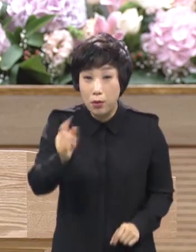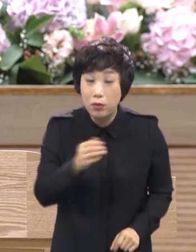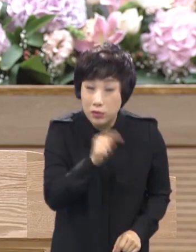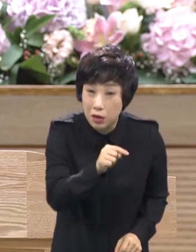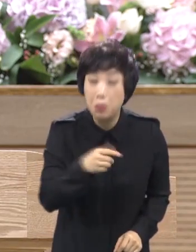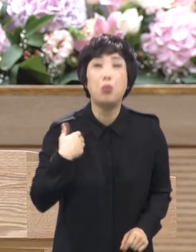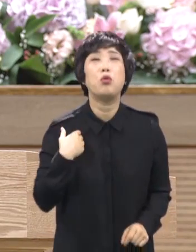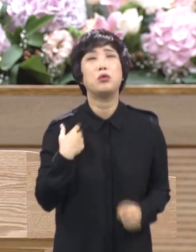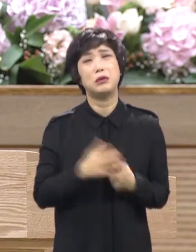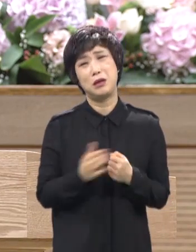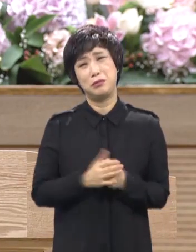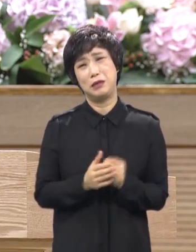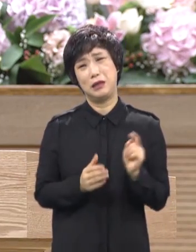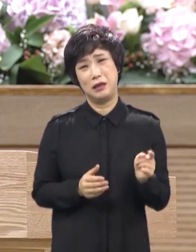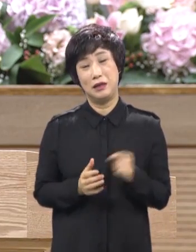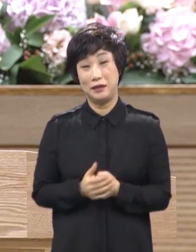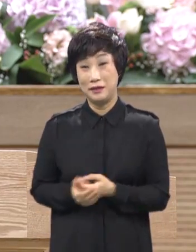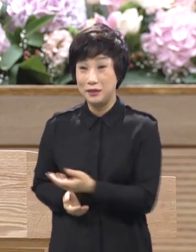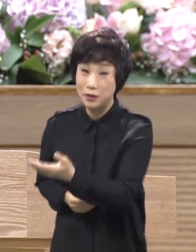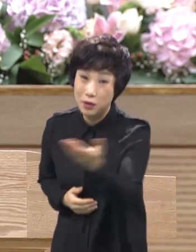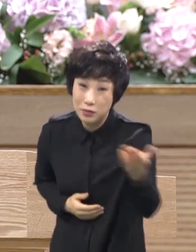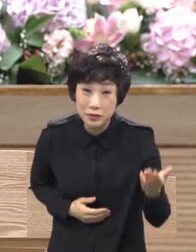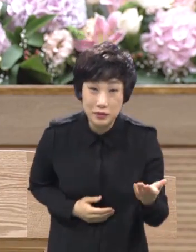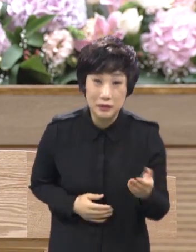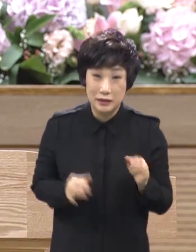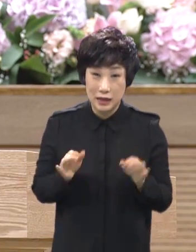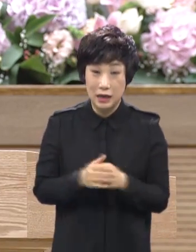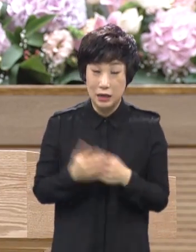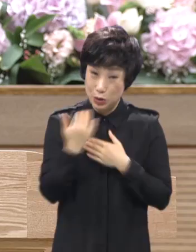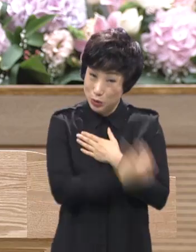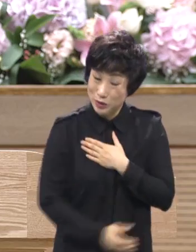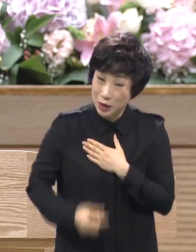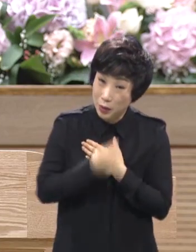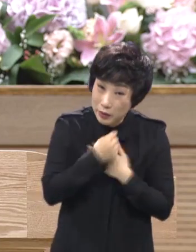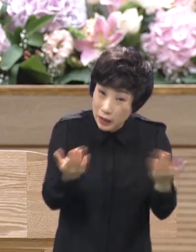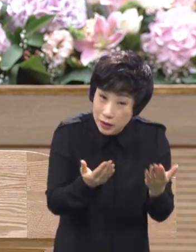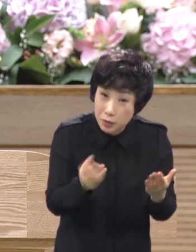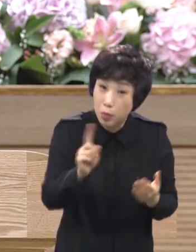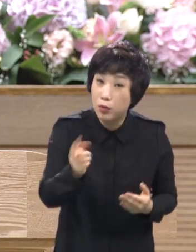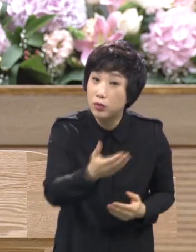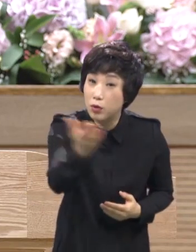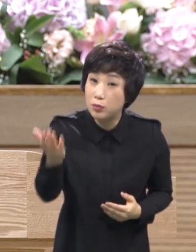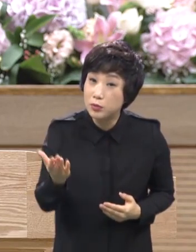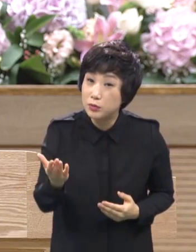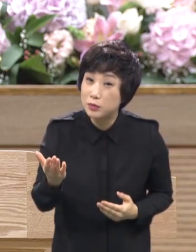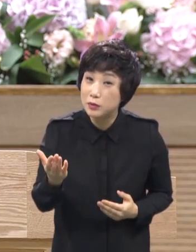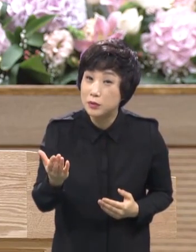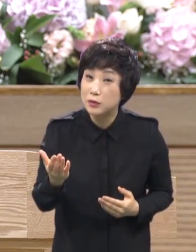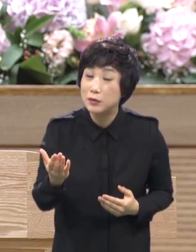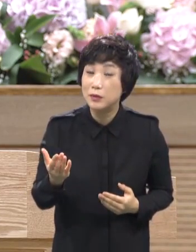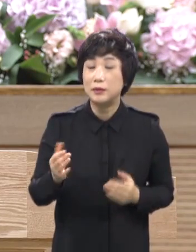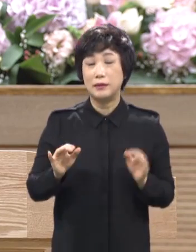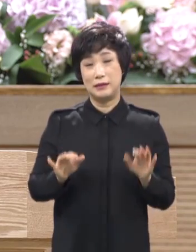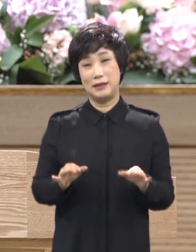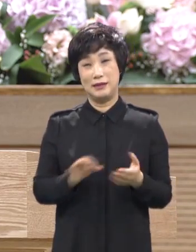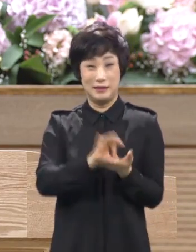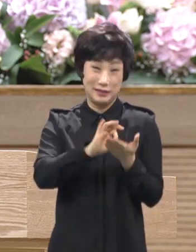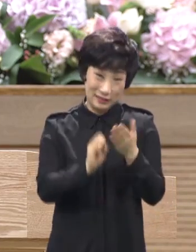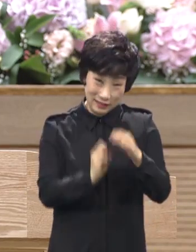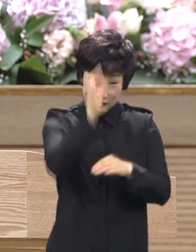무엇인지 몰라요. 여러분, 육체가 원하는 것이 뭐겠어요?